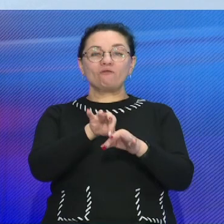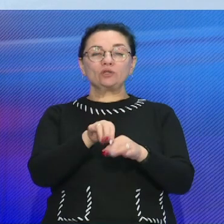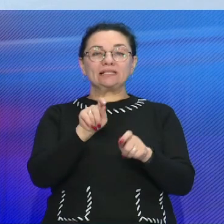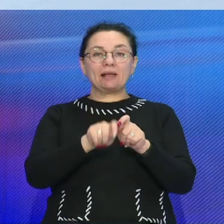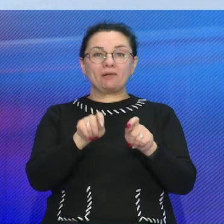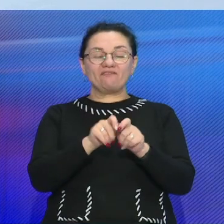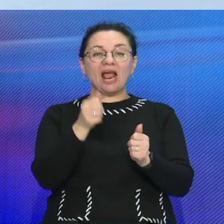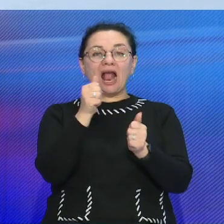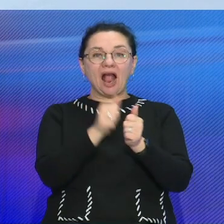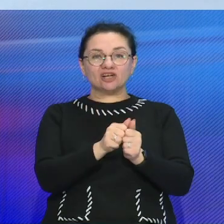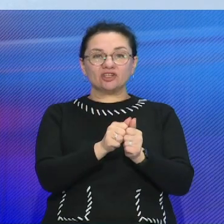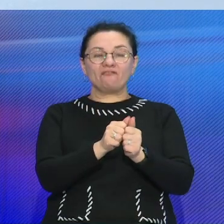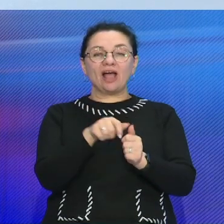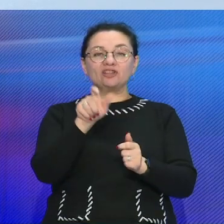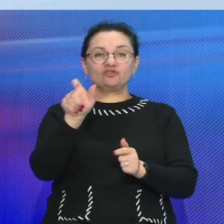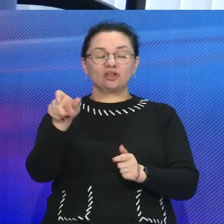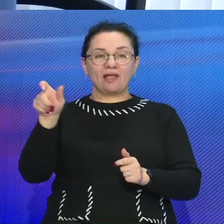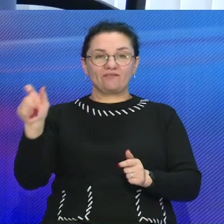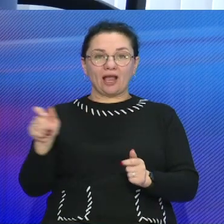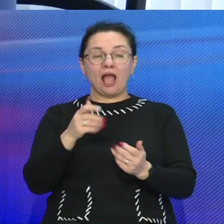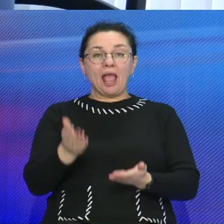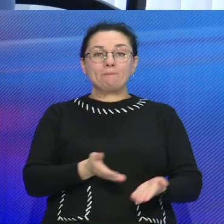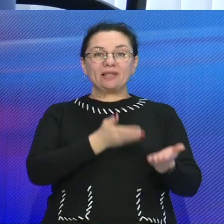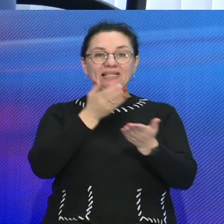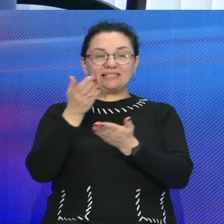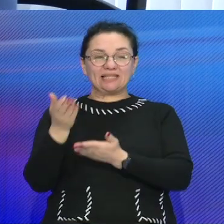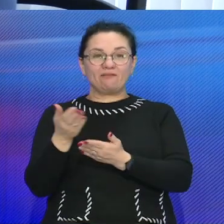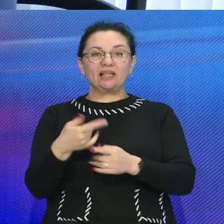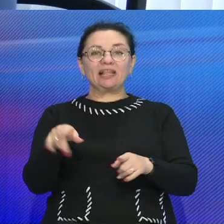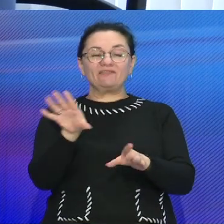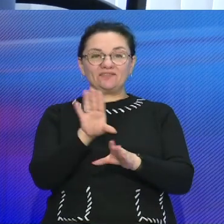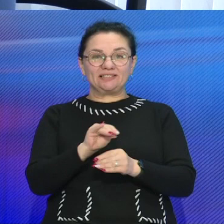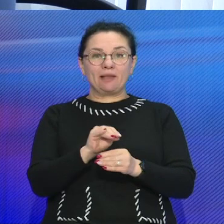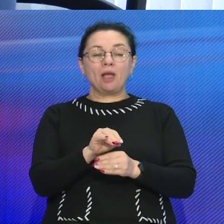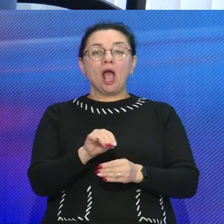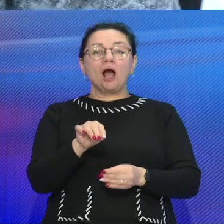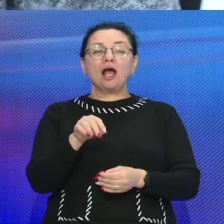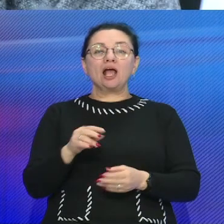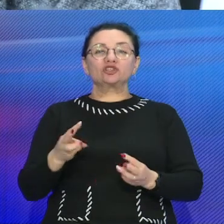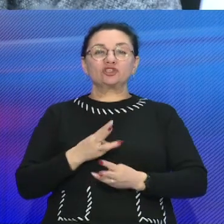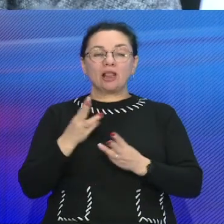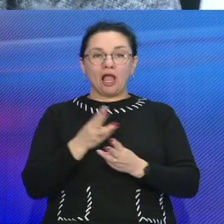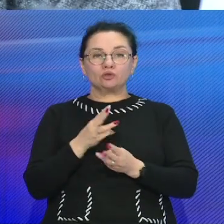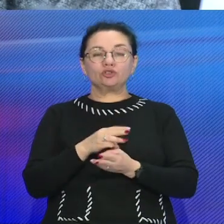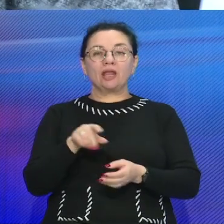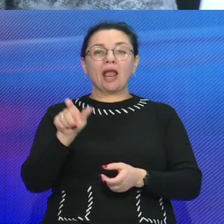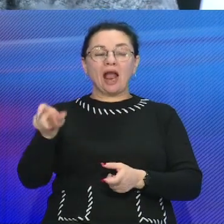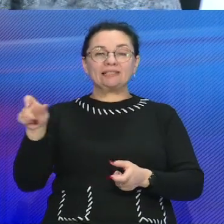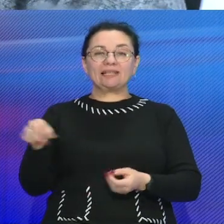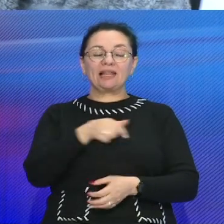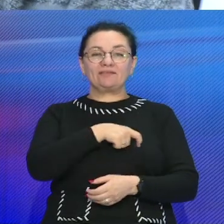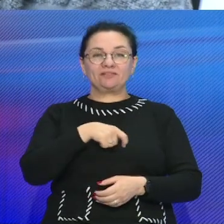кандыдатуры. Камісіі вывучаюць пакеты дакументаў, прадстаўленыя патэнцыйнымі кандыдатамі. Да прыкладу, па Занёманскай акрузе Грузінскай